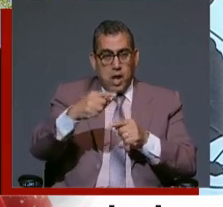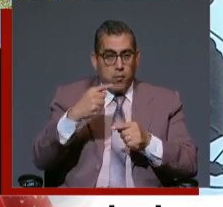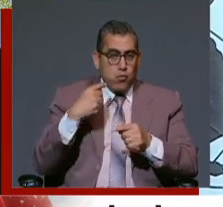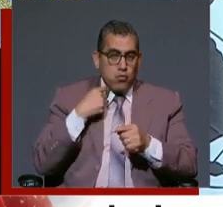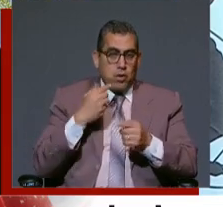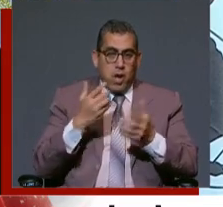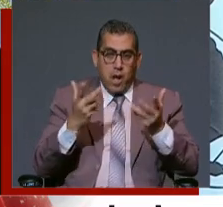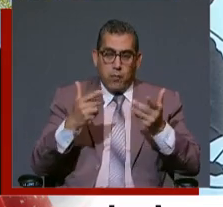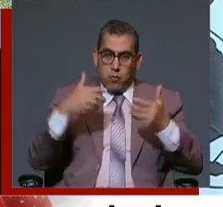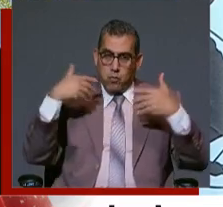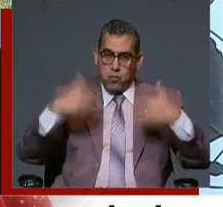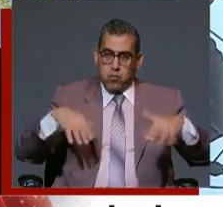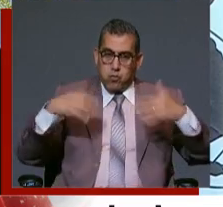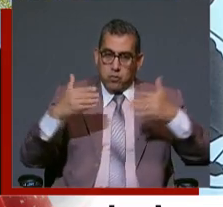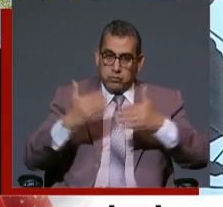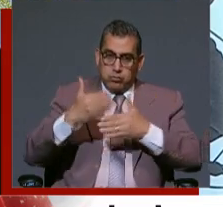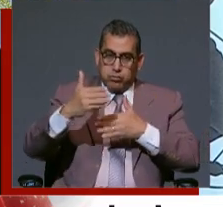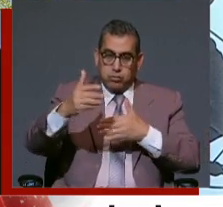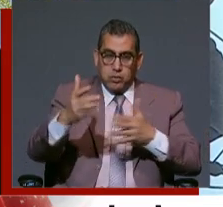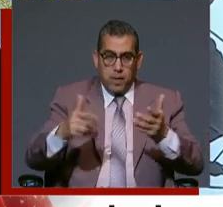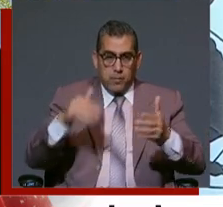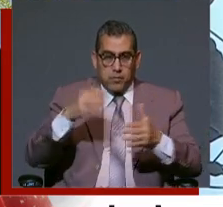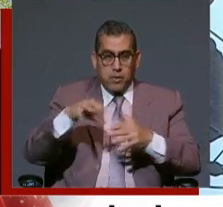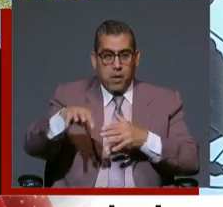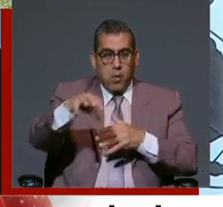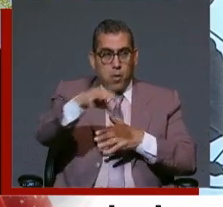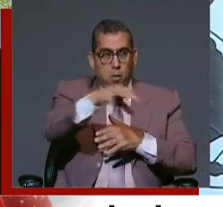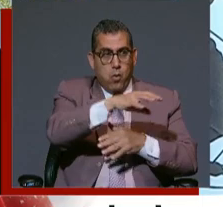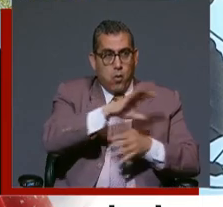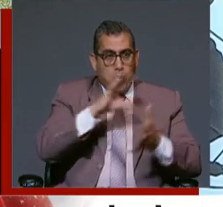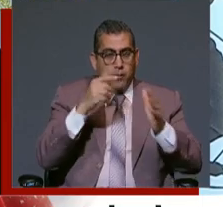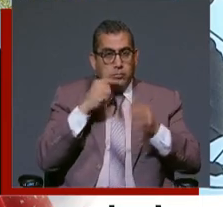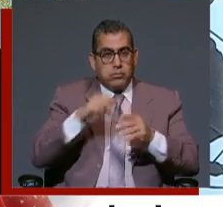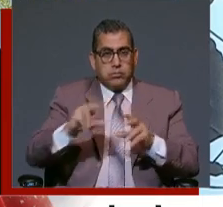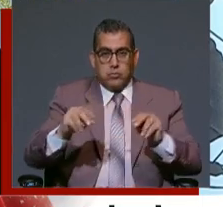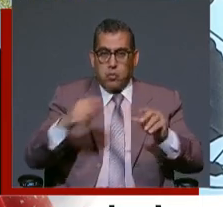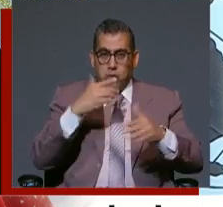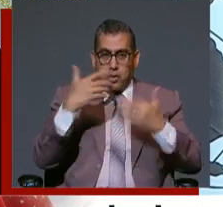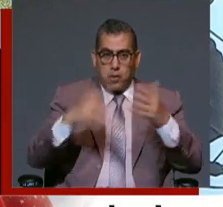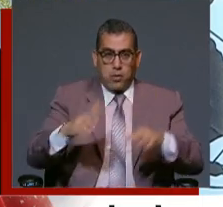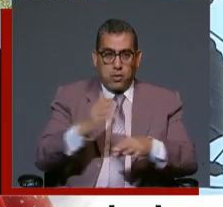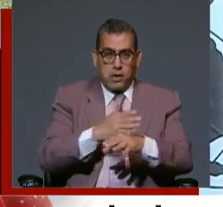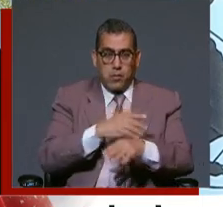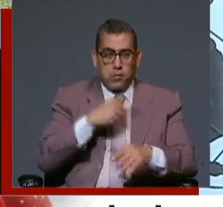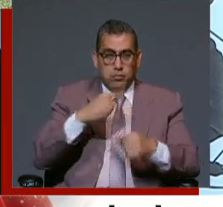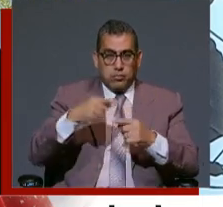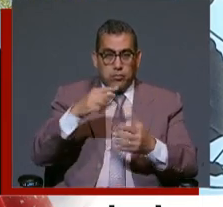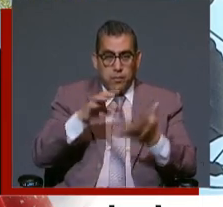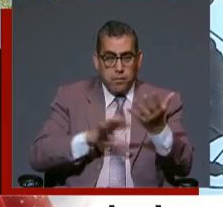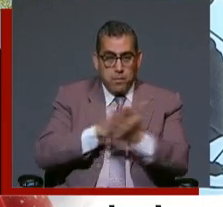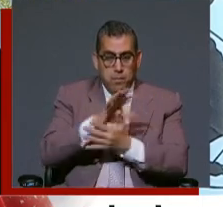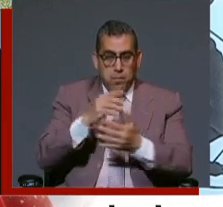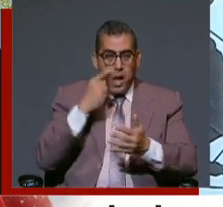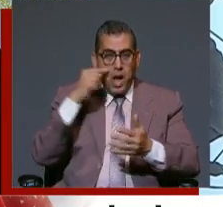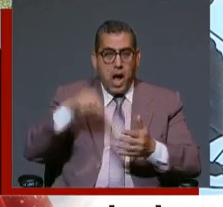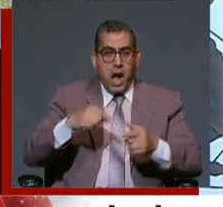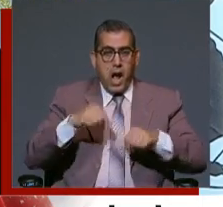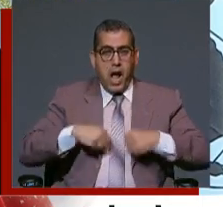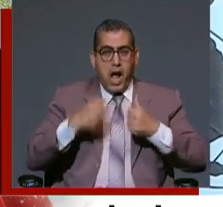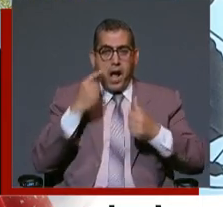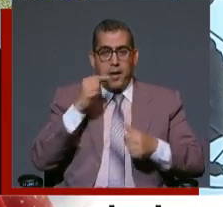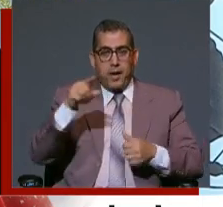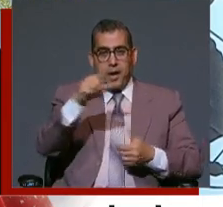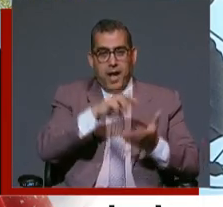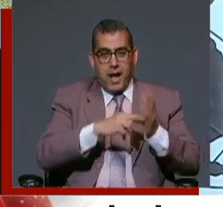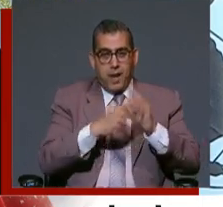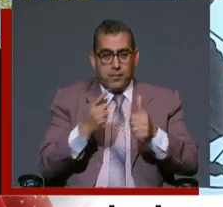تنحصر في نطاق دولة دون غيرها أو إقليم بعينه، وإنما هي قضية وجودية ينبغي أن تأتي على